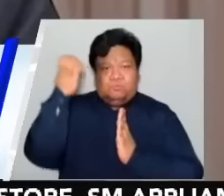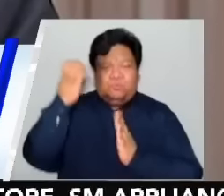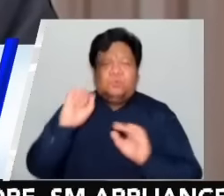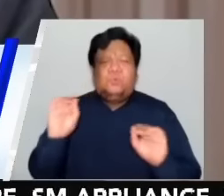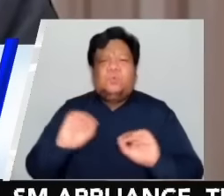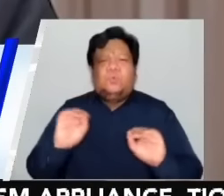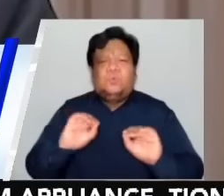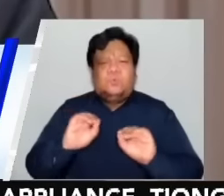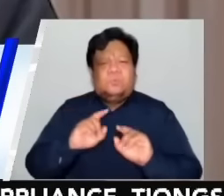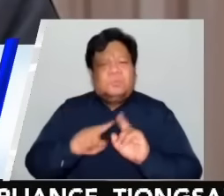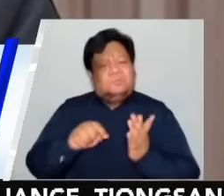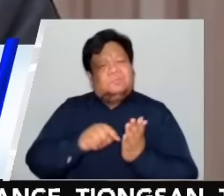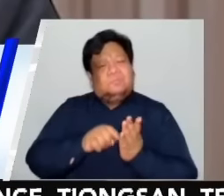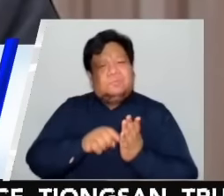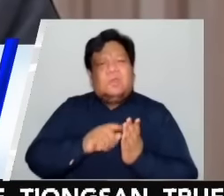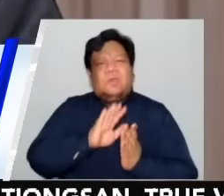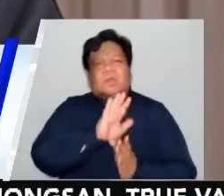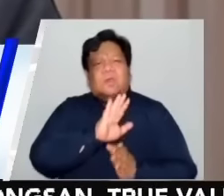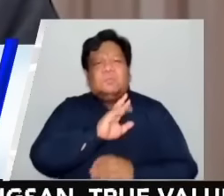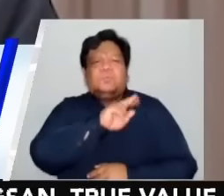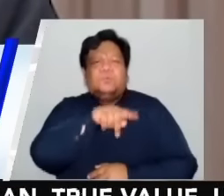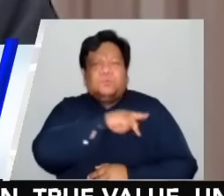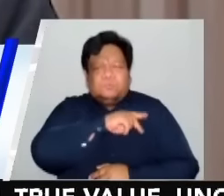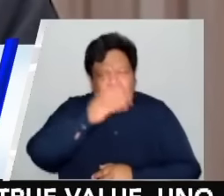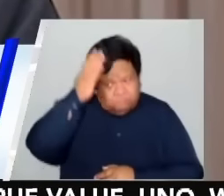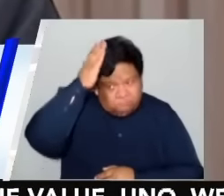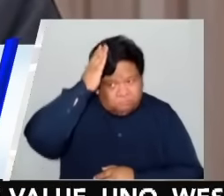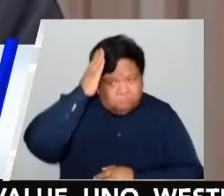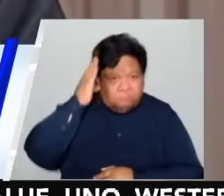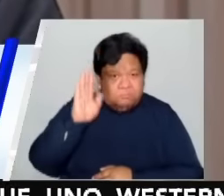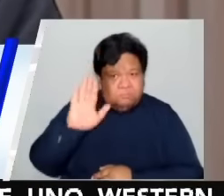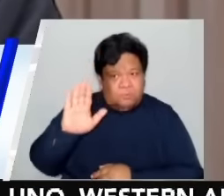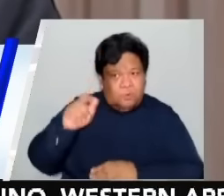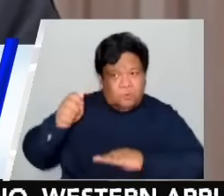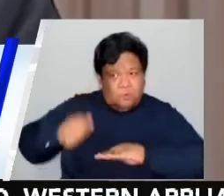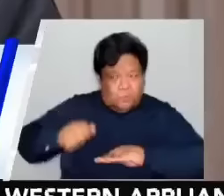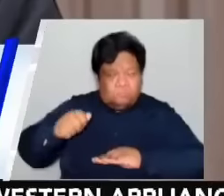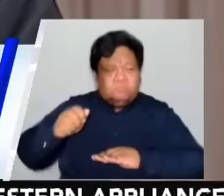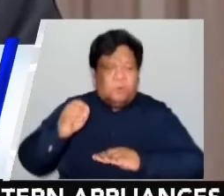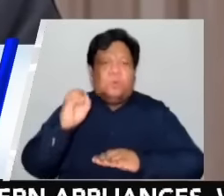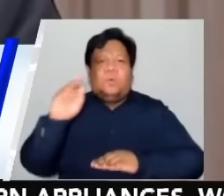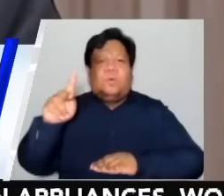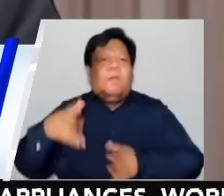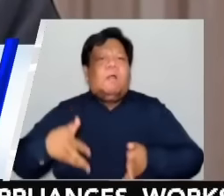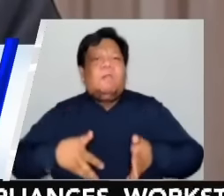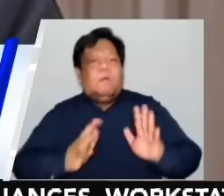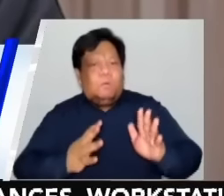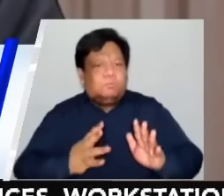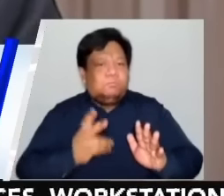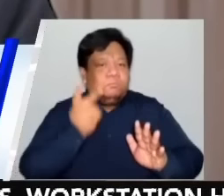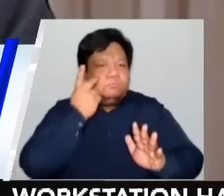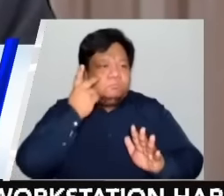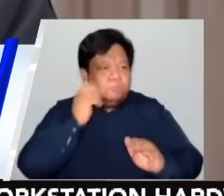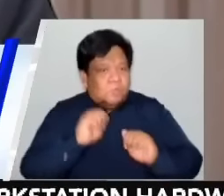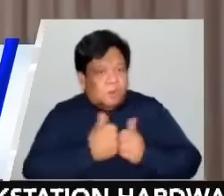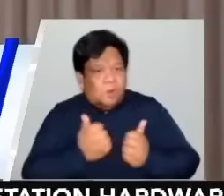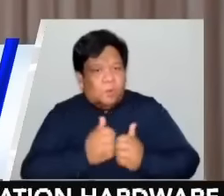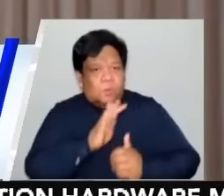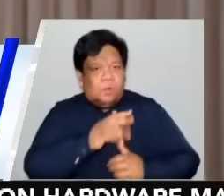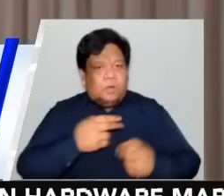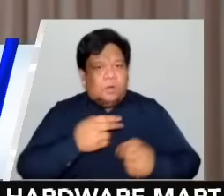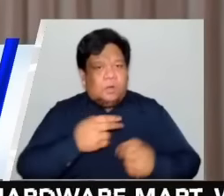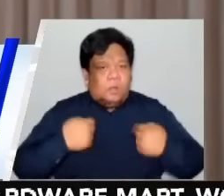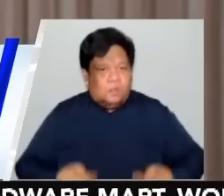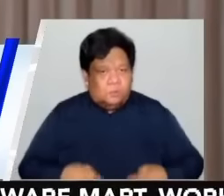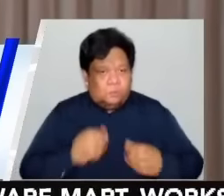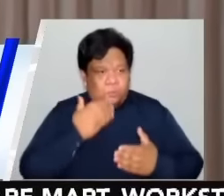personal request sa court na ito ay nag-grant para lang i-determine kung kumusta ang kanyang kalagayang pangkalusugan.